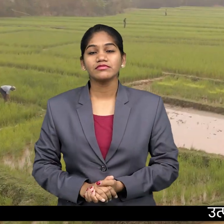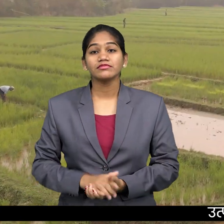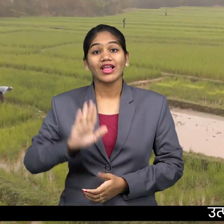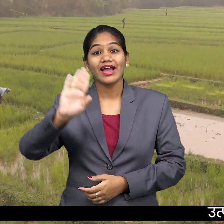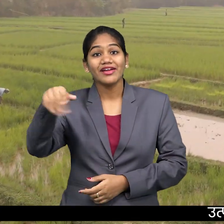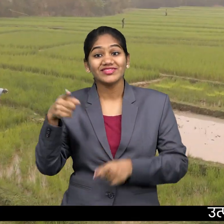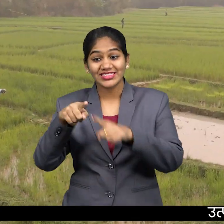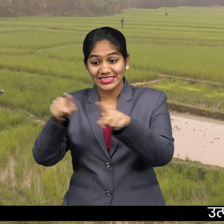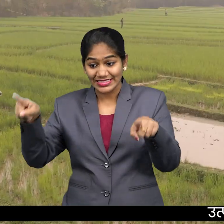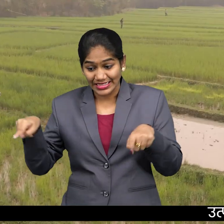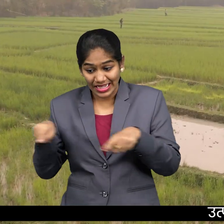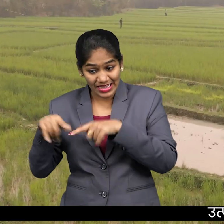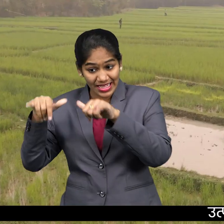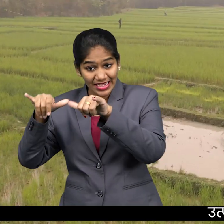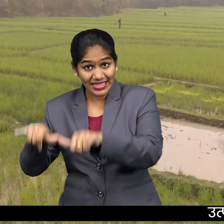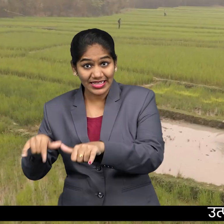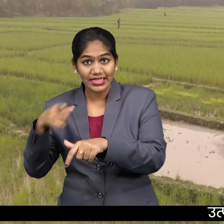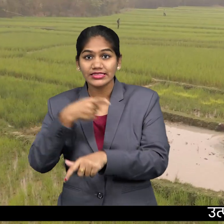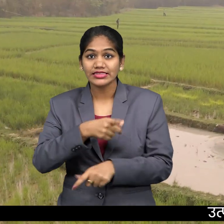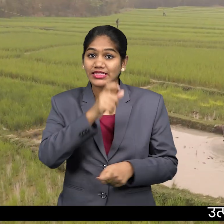उत्पादनासाठी श्रम